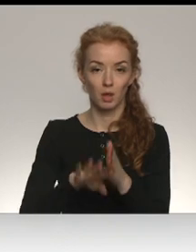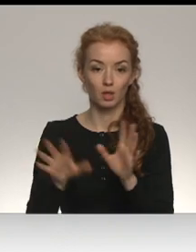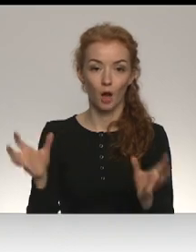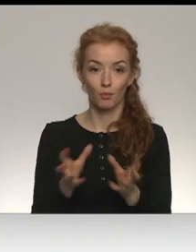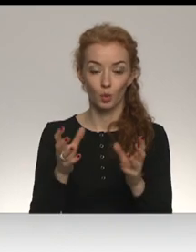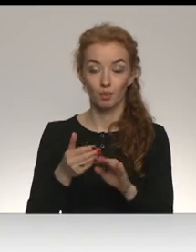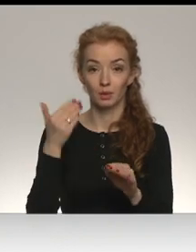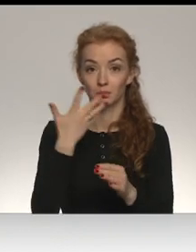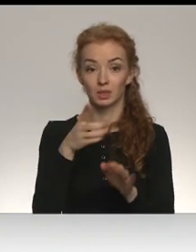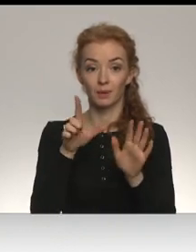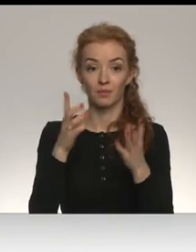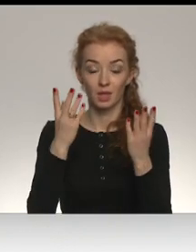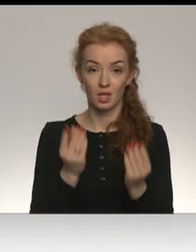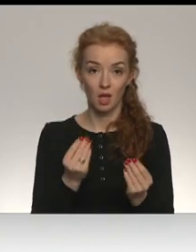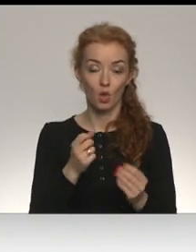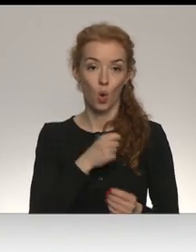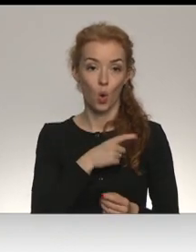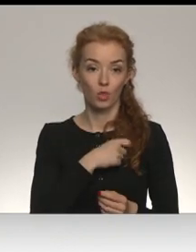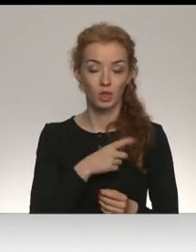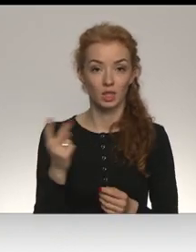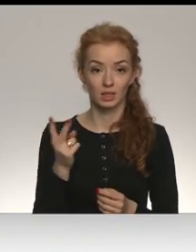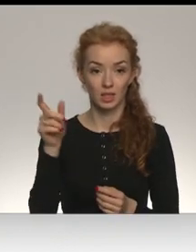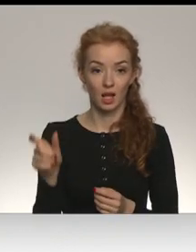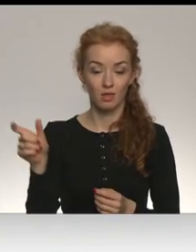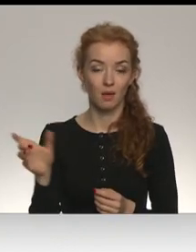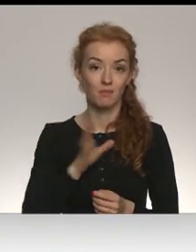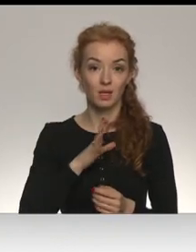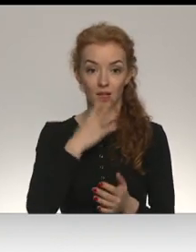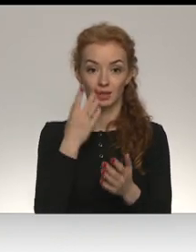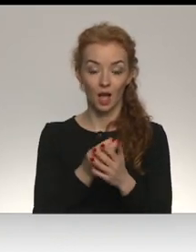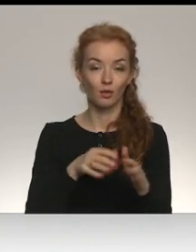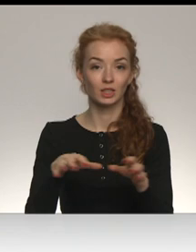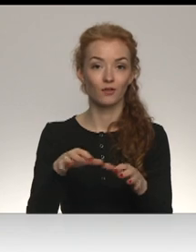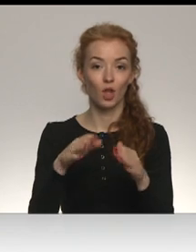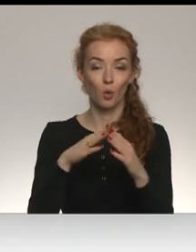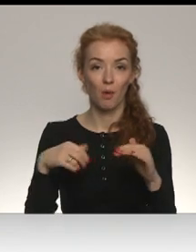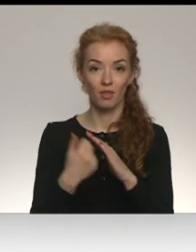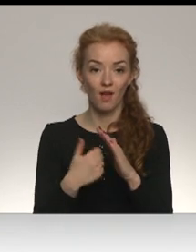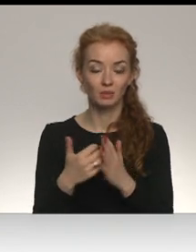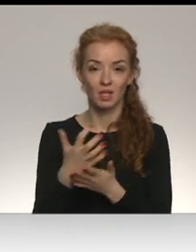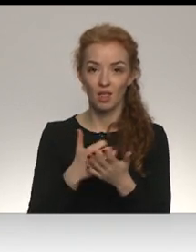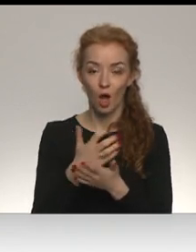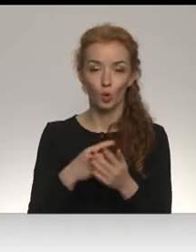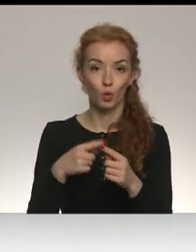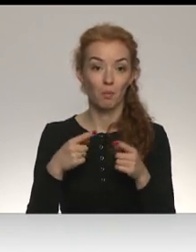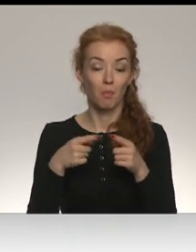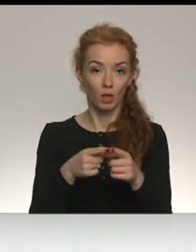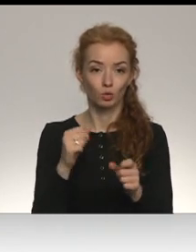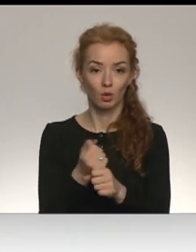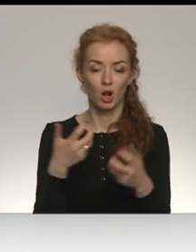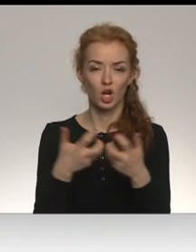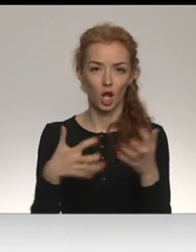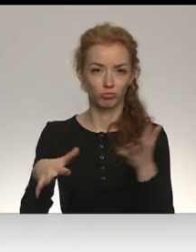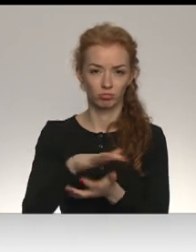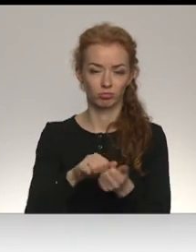Pirms 57 dienām Odesietēm Innai un Aļinai pie sava dzīvnieku patversmi ienākuma un attīstības plāni. Karš to visu sagrāva